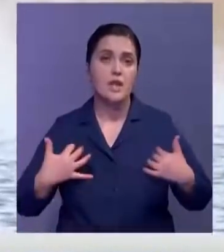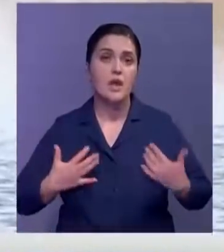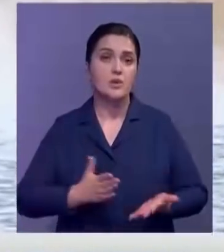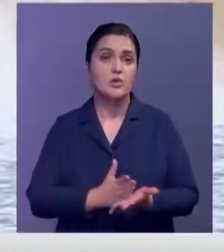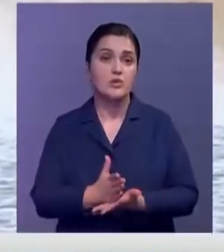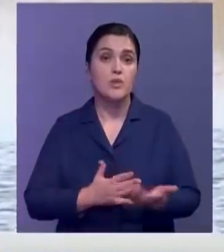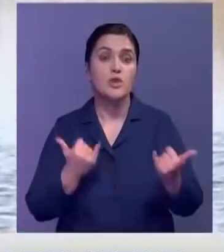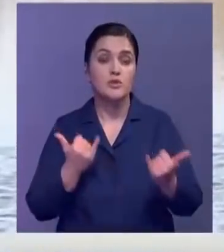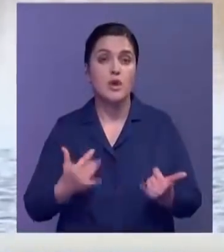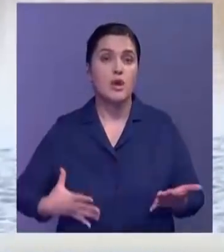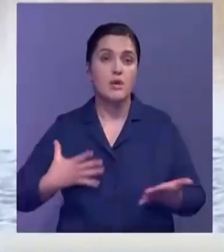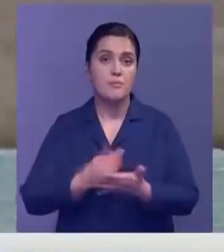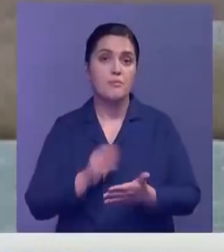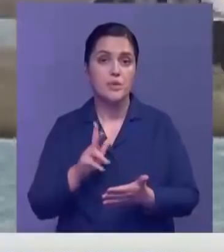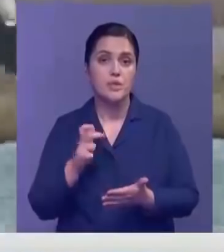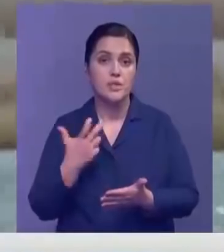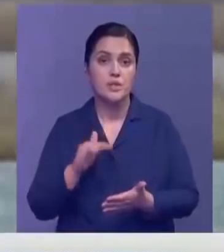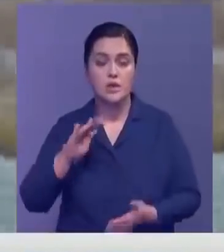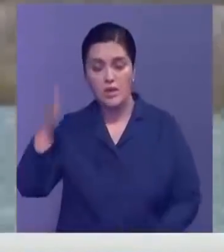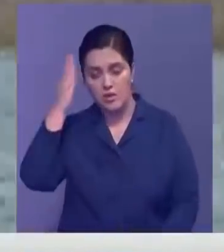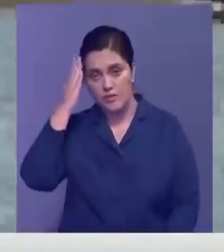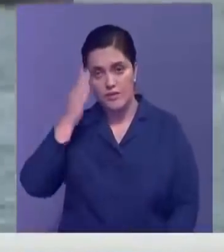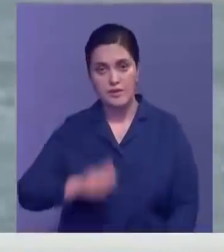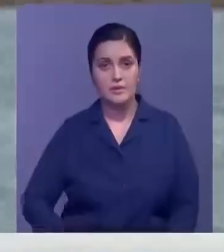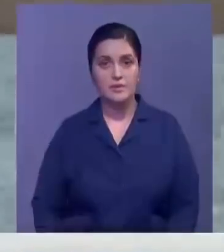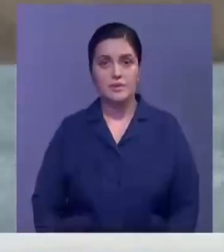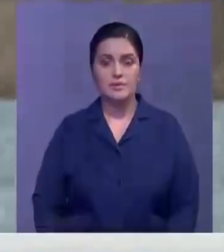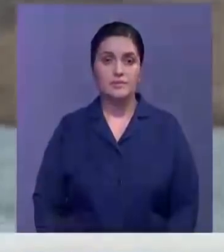целом, на сегодня подлежат возмещению почти 330 тысяч голов.